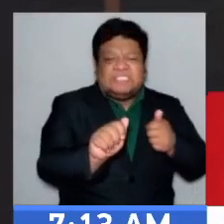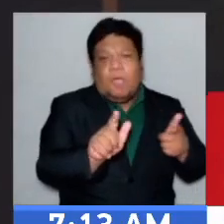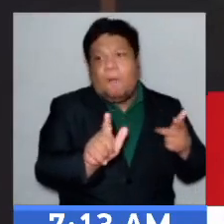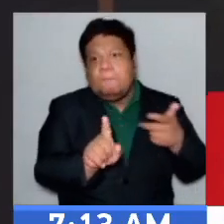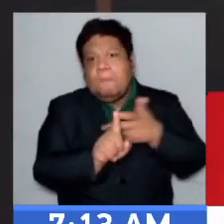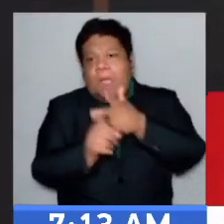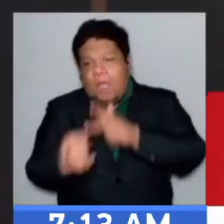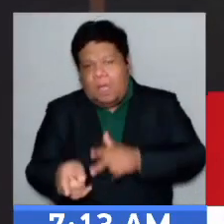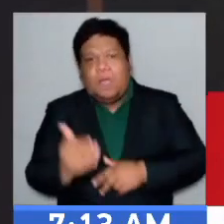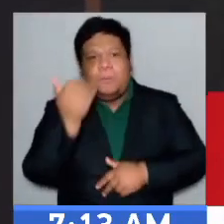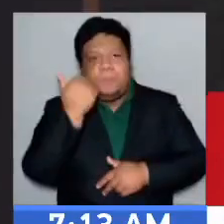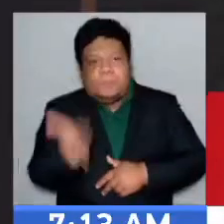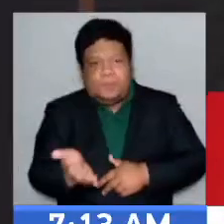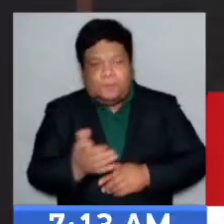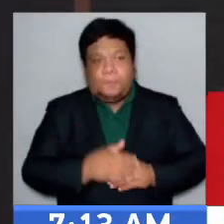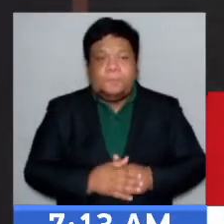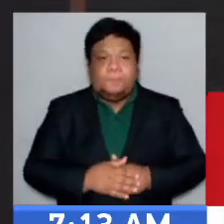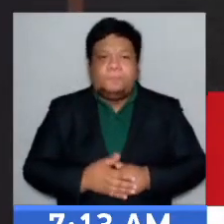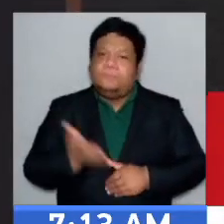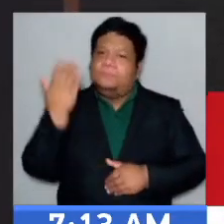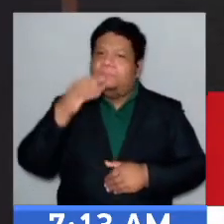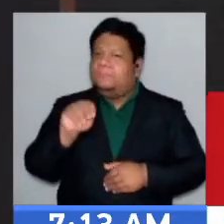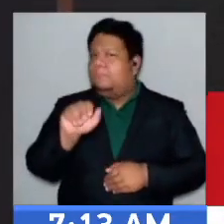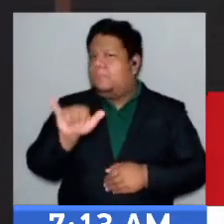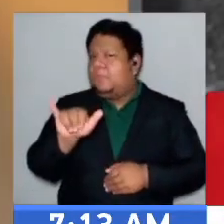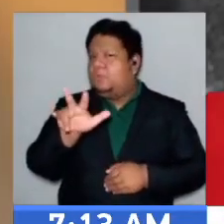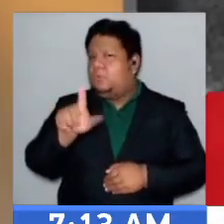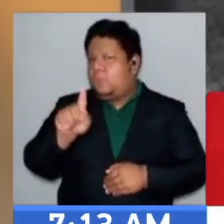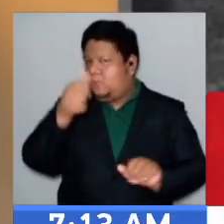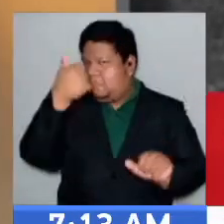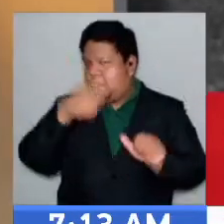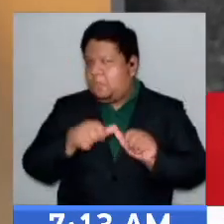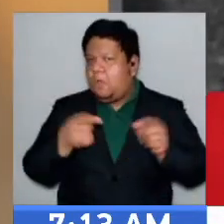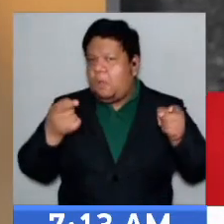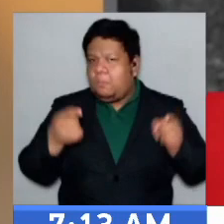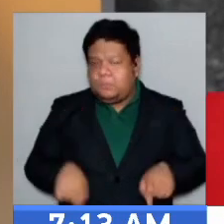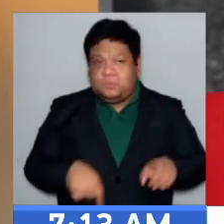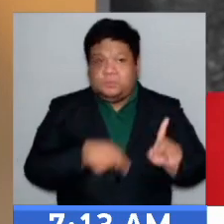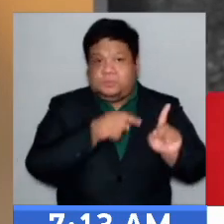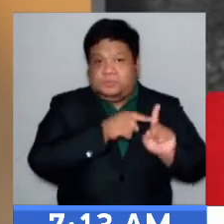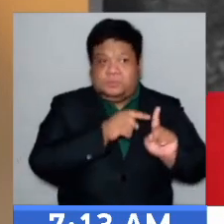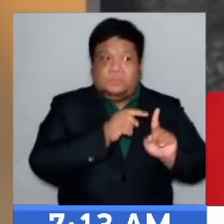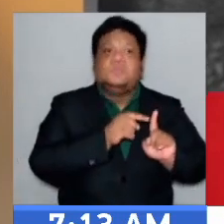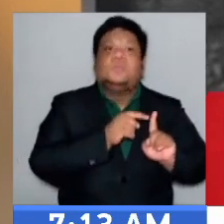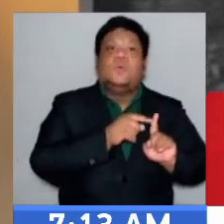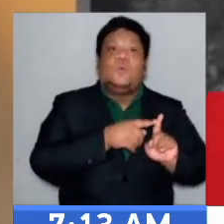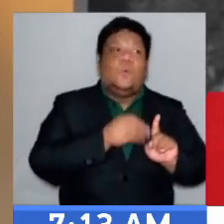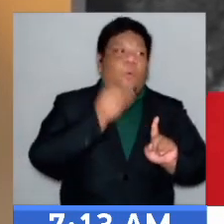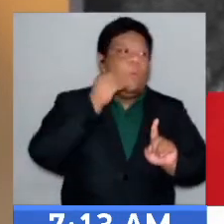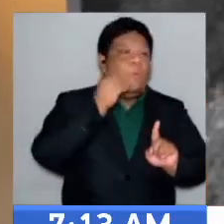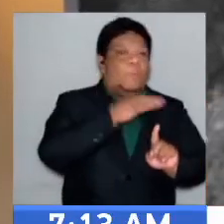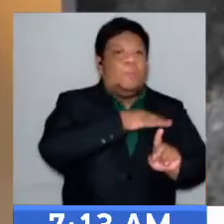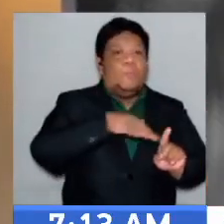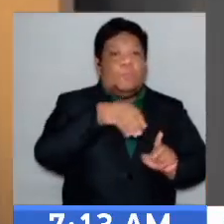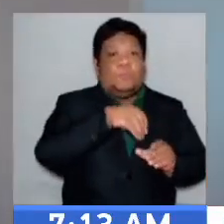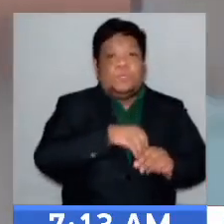ng May 31 ang pagbabarilin si Bundokin sa tapat ng kanyang tindahan sa Barangay Santa Isabel, Calapan, Oriental,